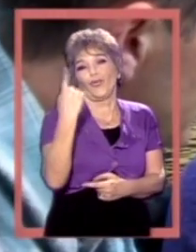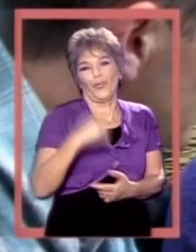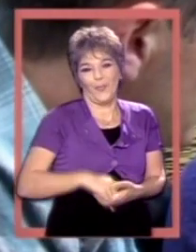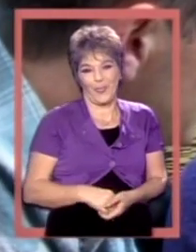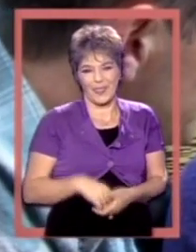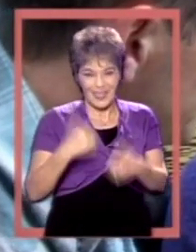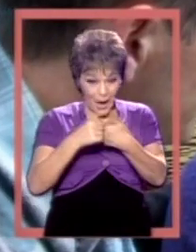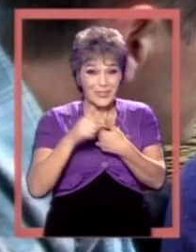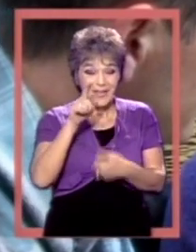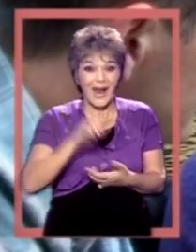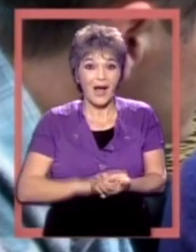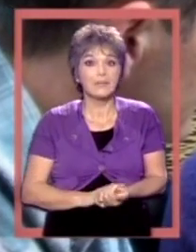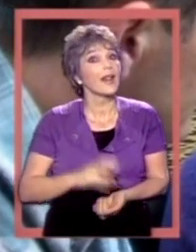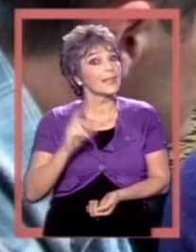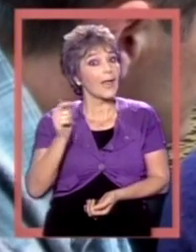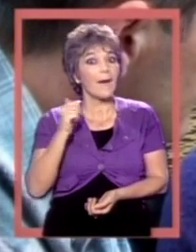Ai mulți prieteni aici? Da.